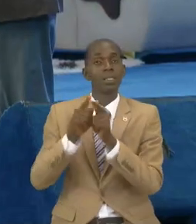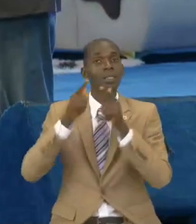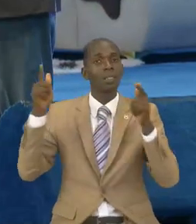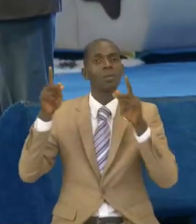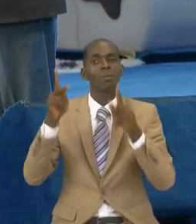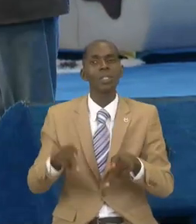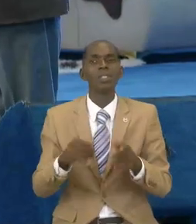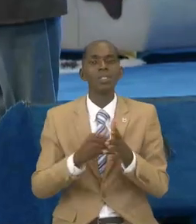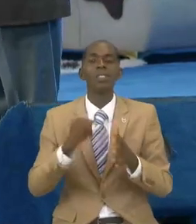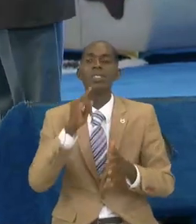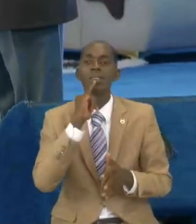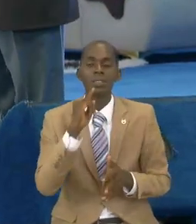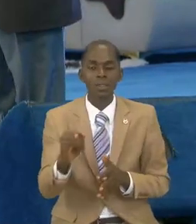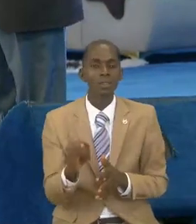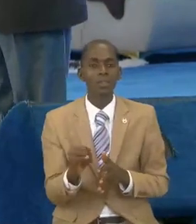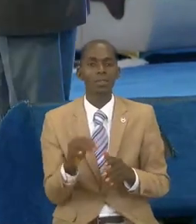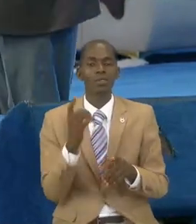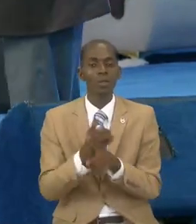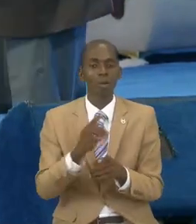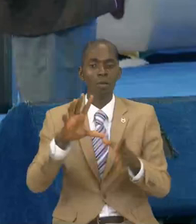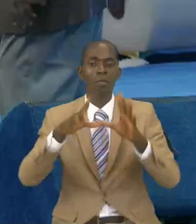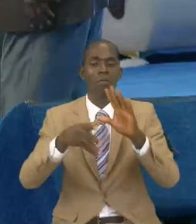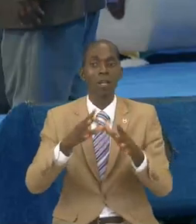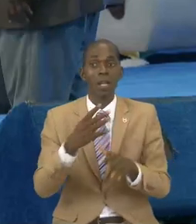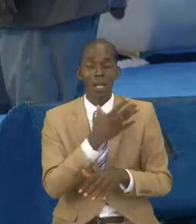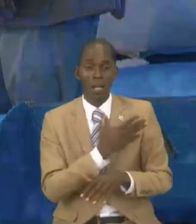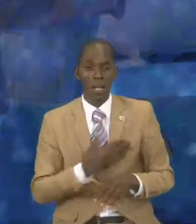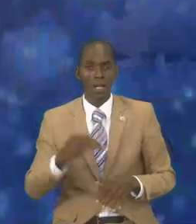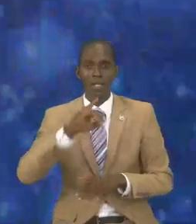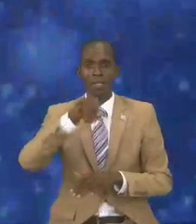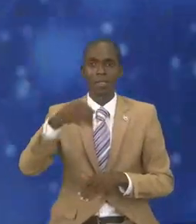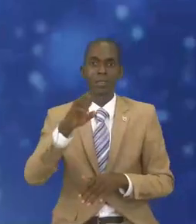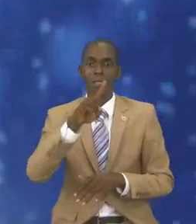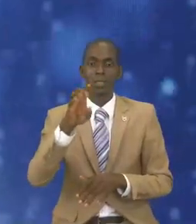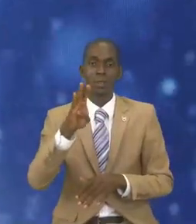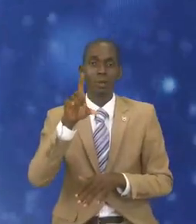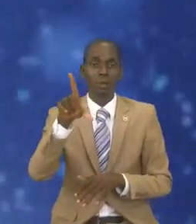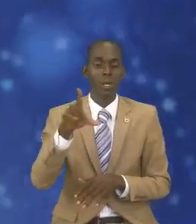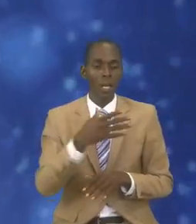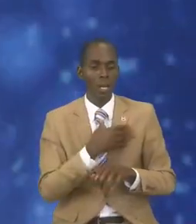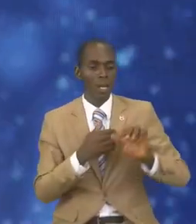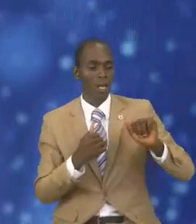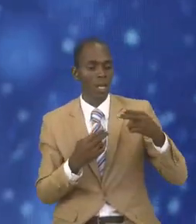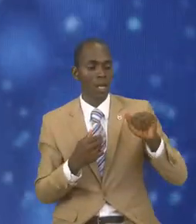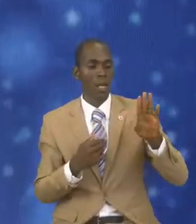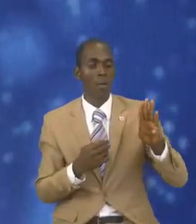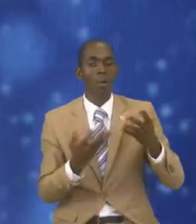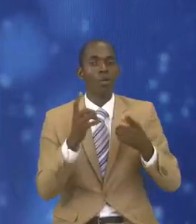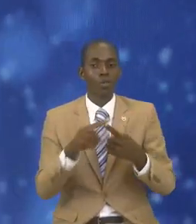homme, c'est une flatterie. » Jézabel et Achab voulaient détruire ce